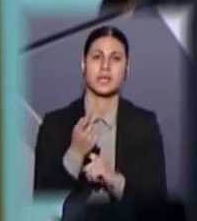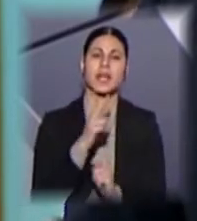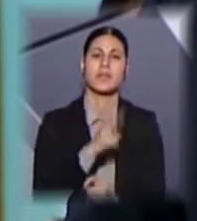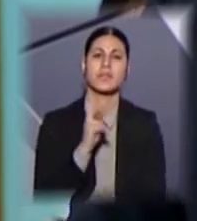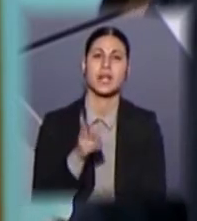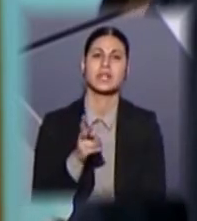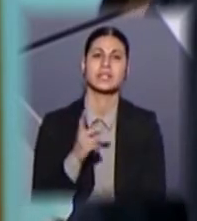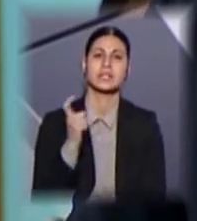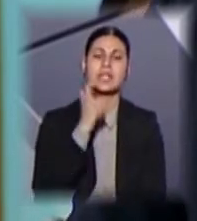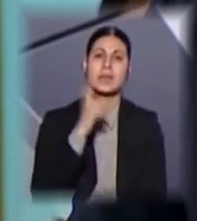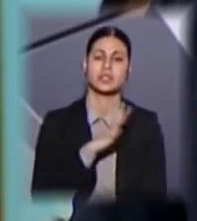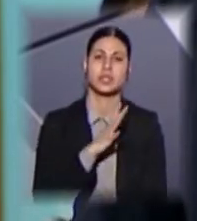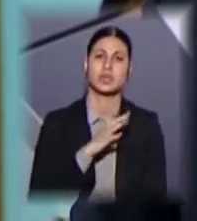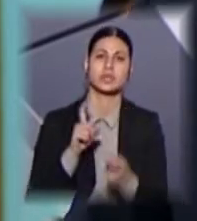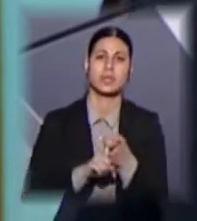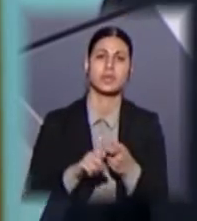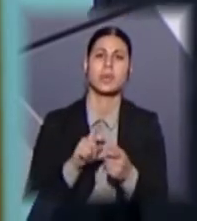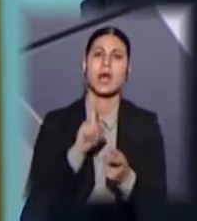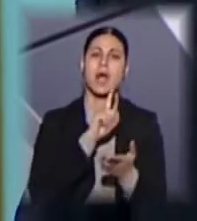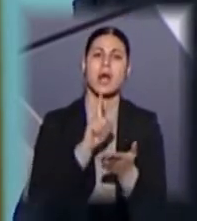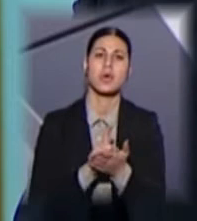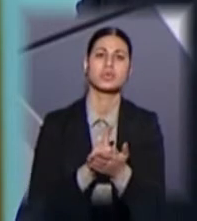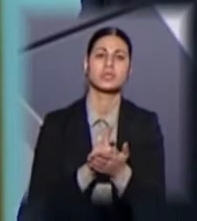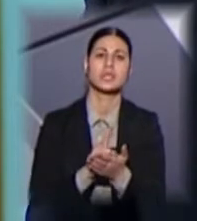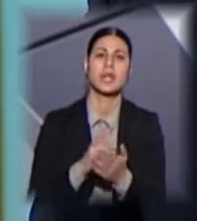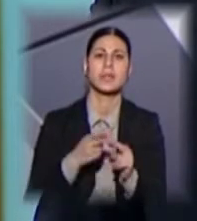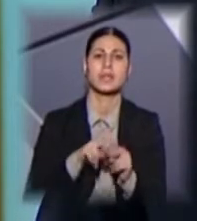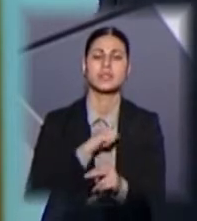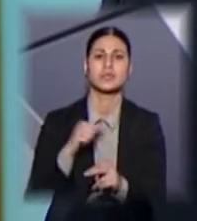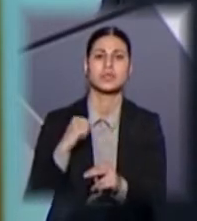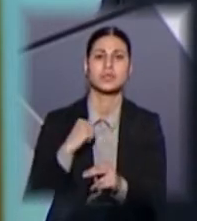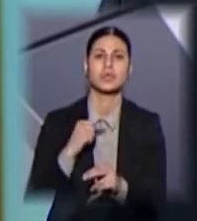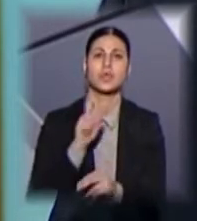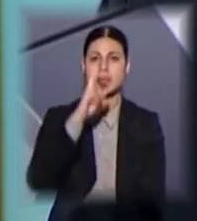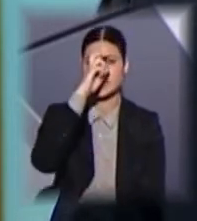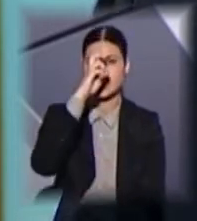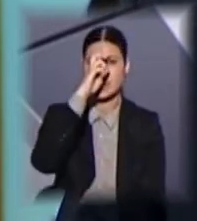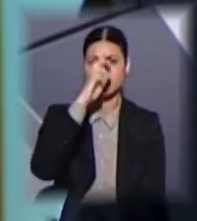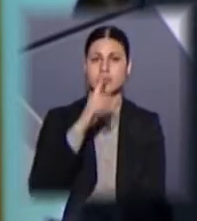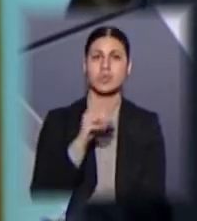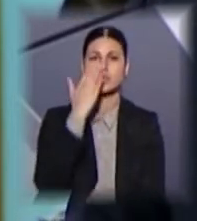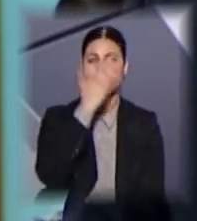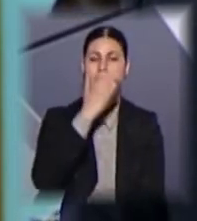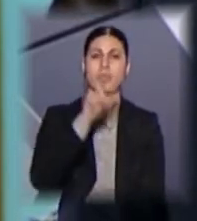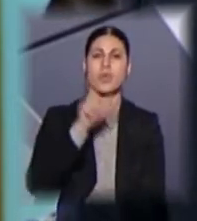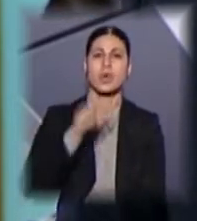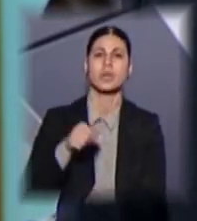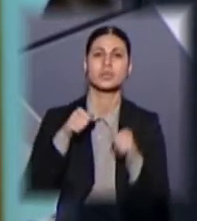ვიღაცის ნებაზე იყოს დამოკიდებული აუცილებელი საზოგადოებრივი საჭიროება, რომელიც სახელმწიფოს მოქალაქის